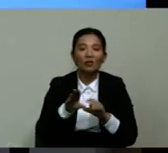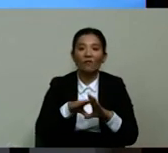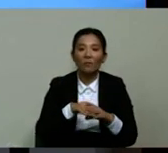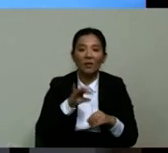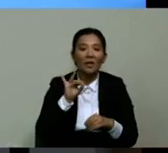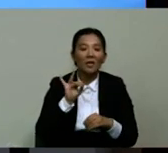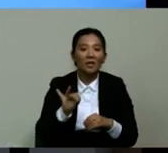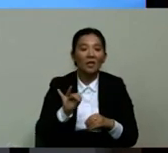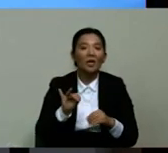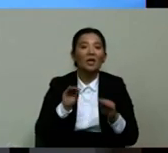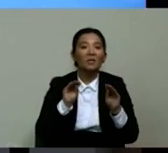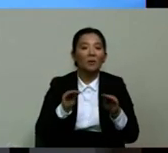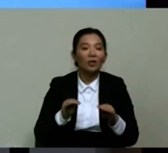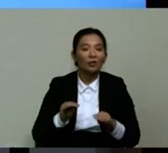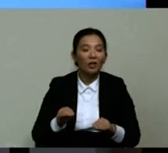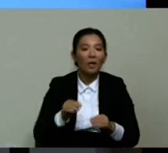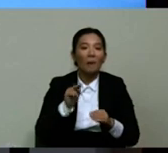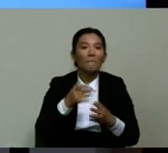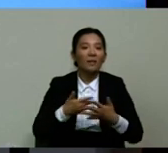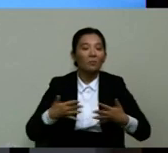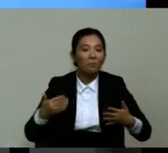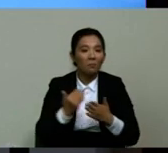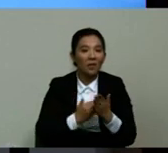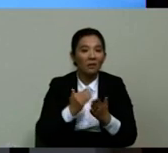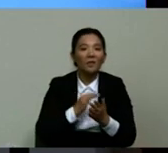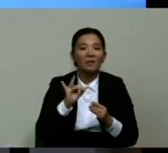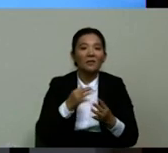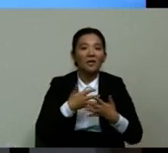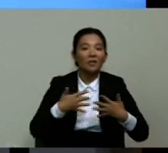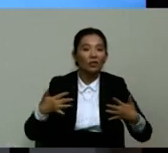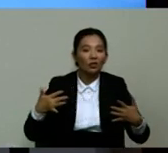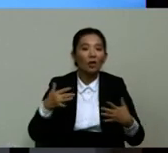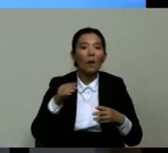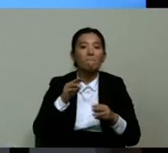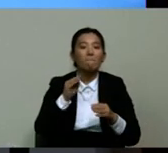и расположения предметов из различных множеств.